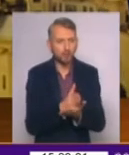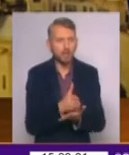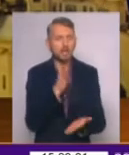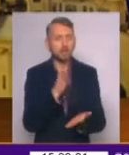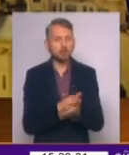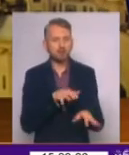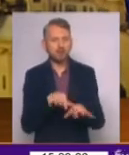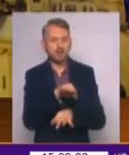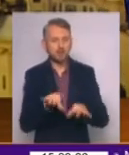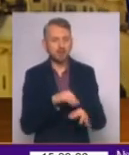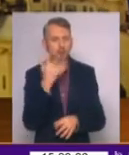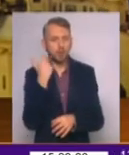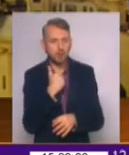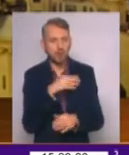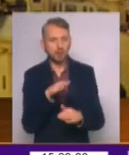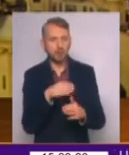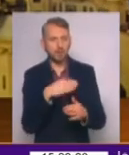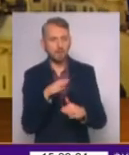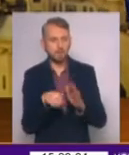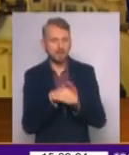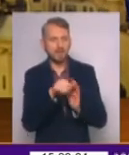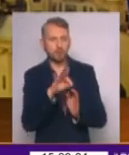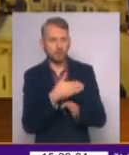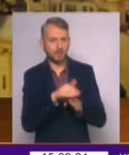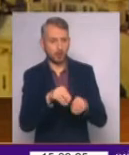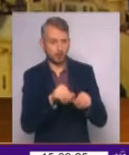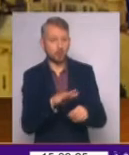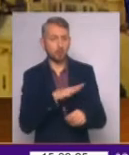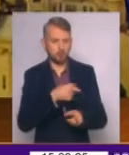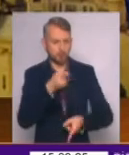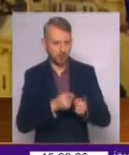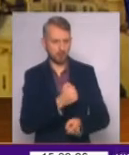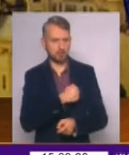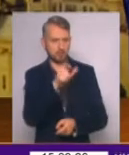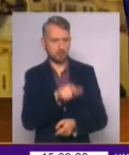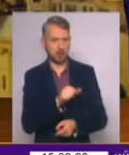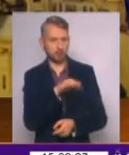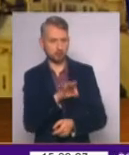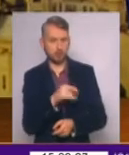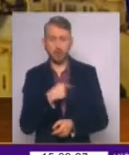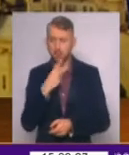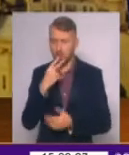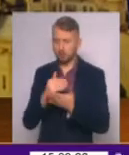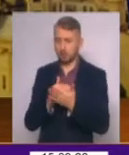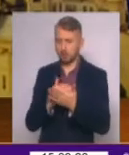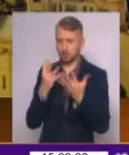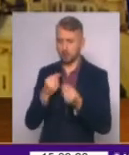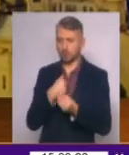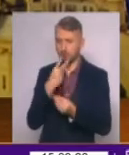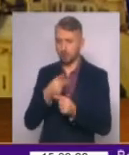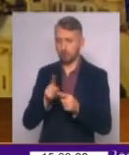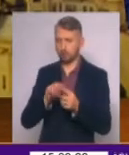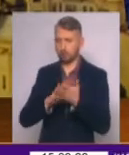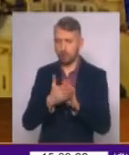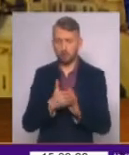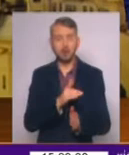шахрайська схема, коли під атошників виділяються землі. Ні, це був реальний атошник, який прийшов. Я бачила, в порядку денному я бачила цю ситуацію. І ми